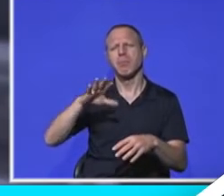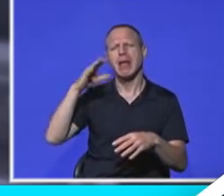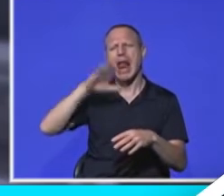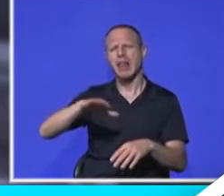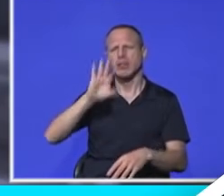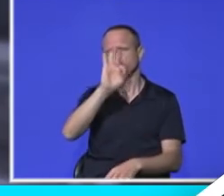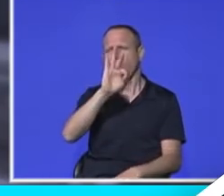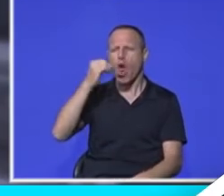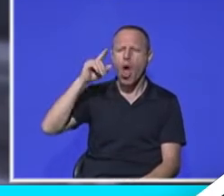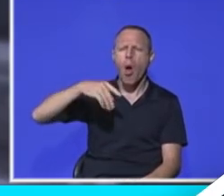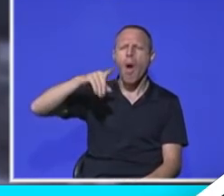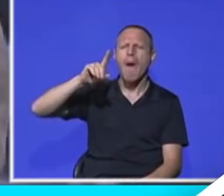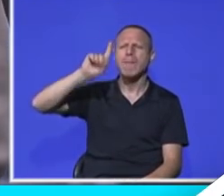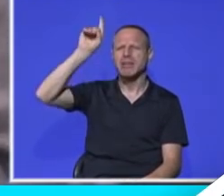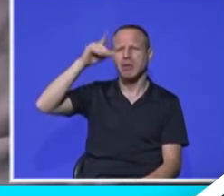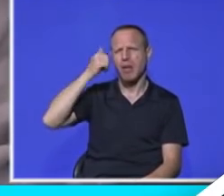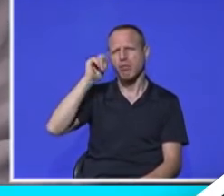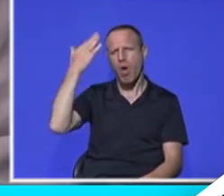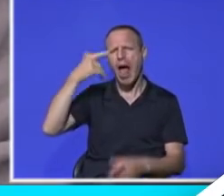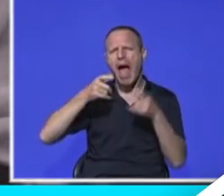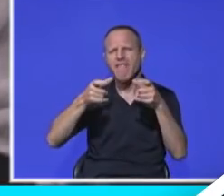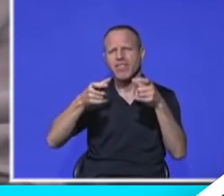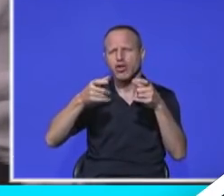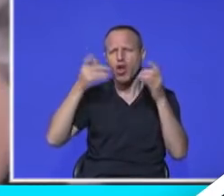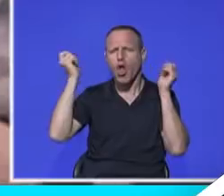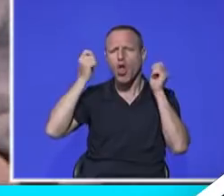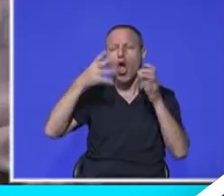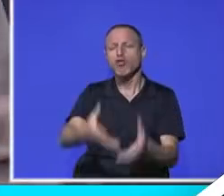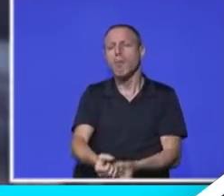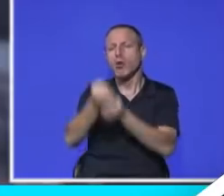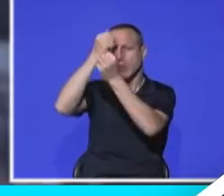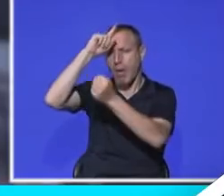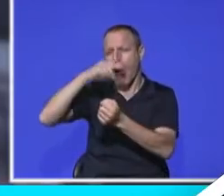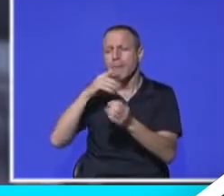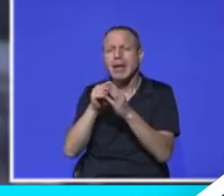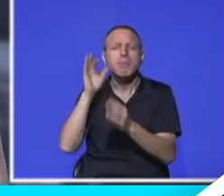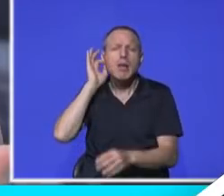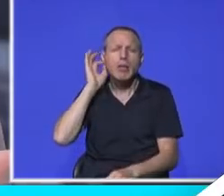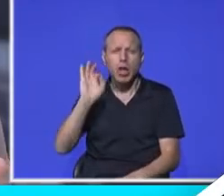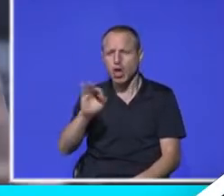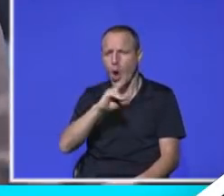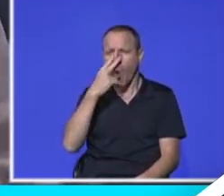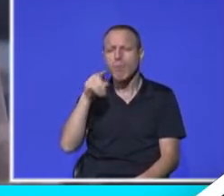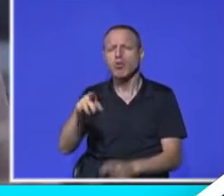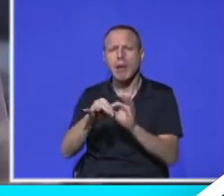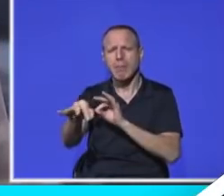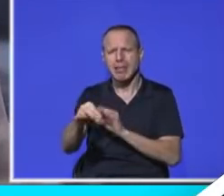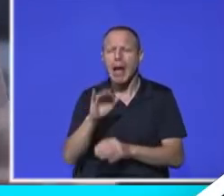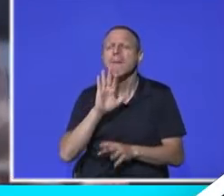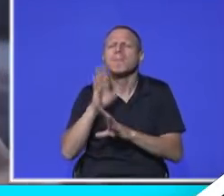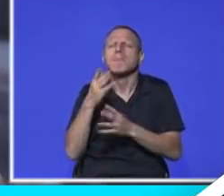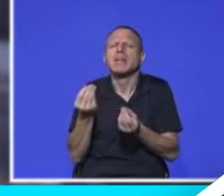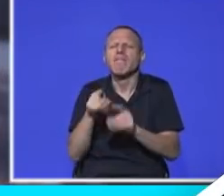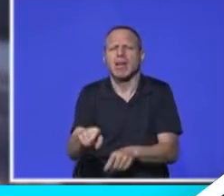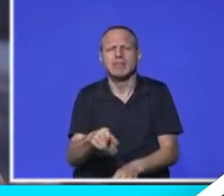ואתמול שלפו, אתמול היה וידאו מזעזע ששולפים אבא עם הילדה שלו, לא רואים אותה ממטר. מה זה הדבר הזה?